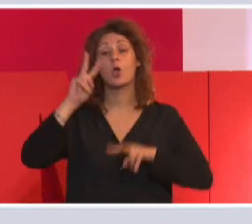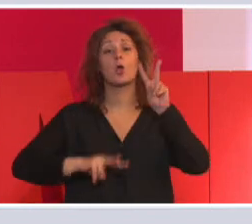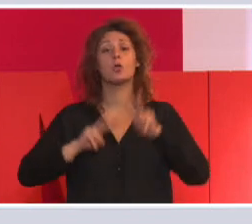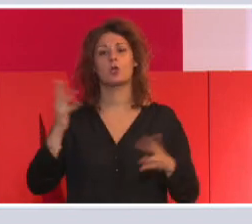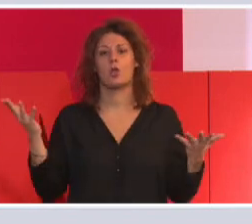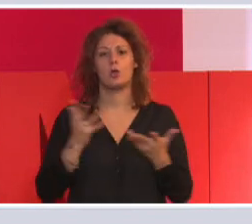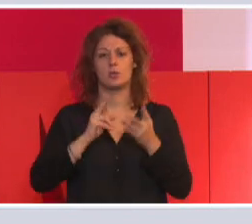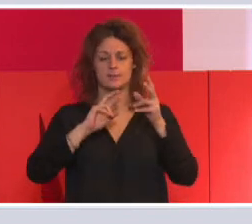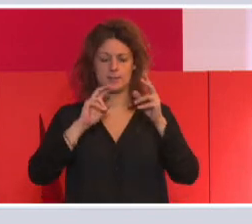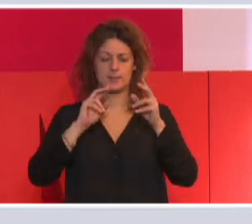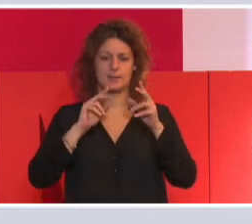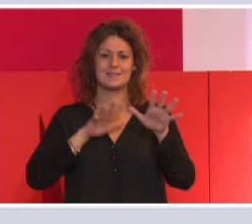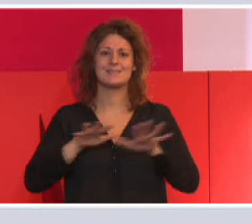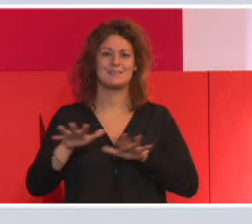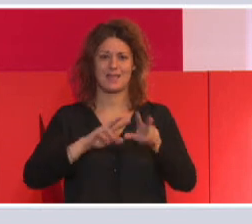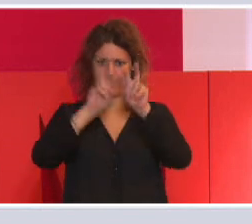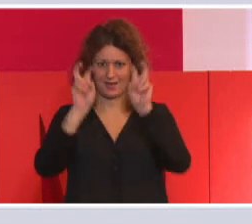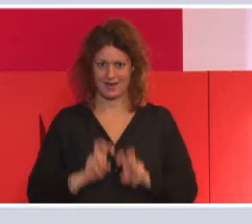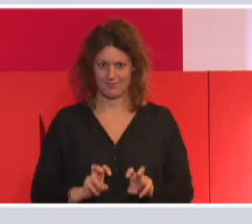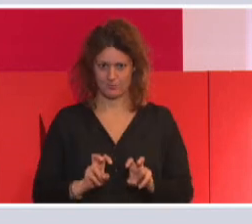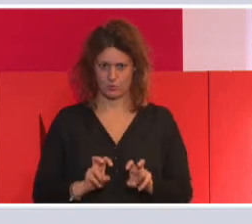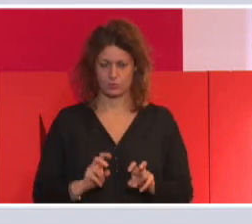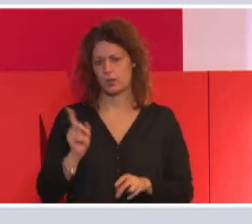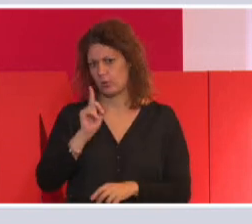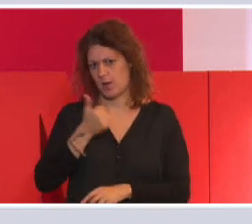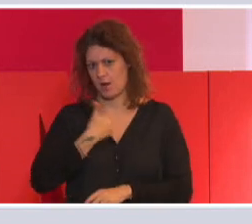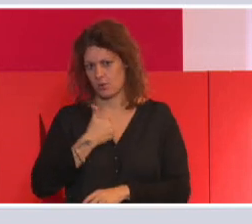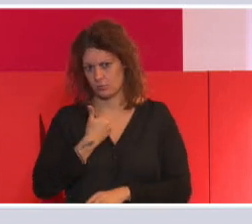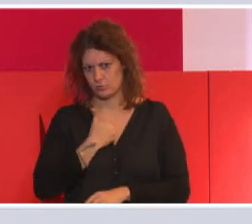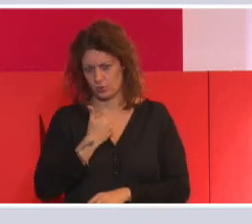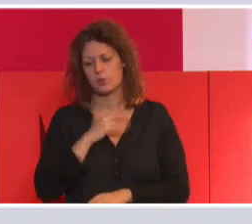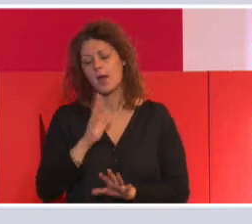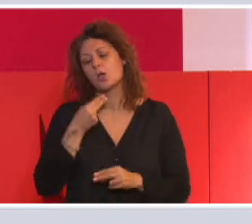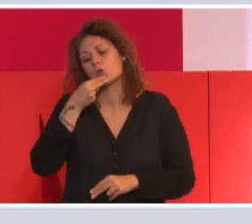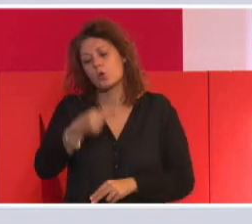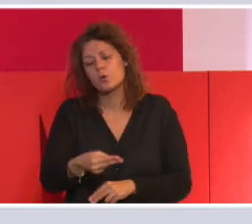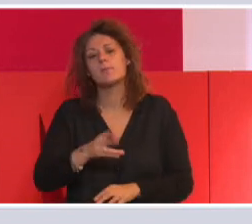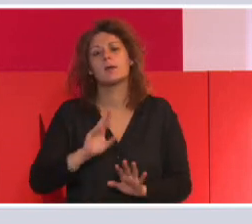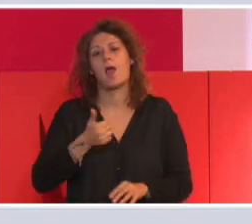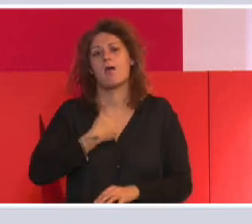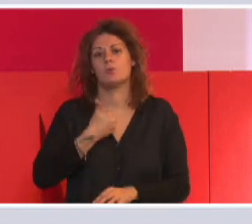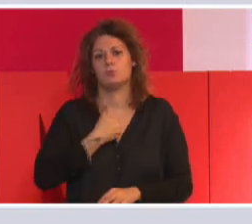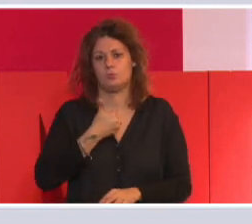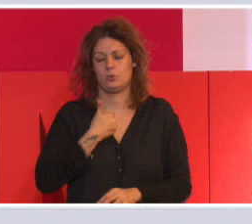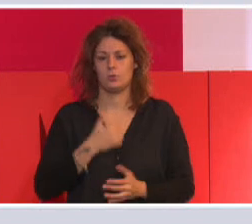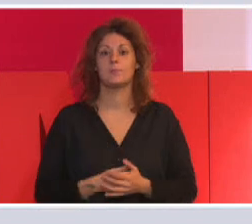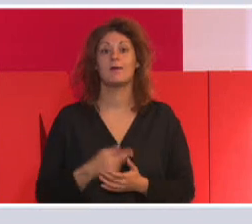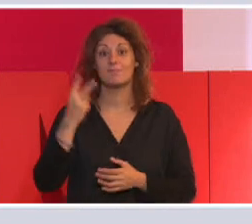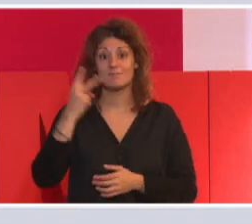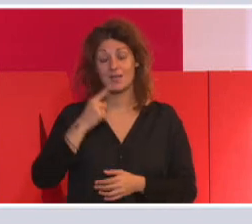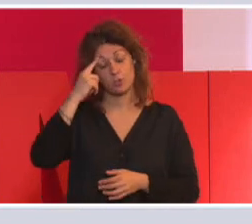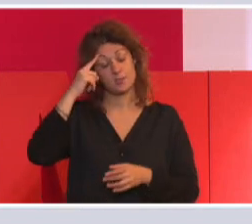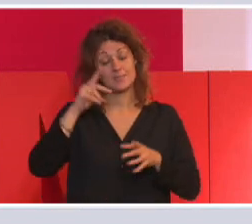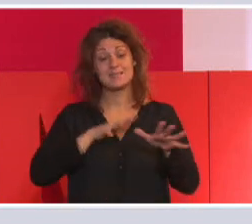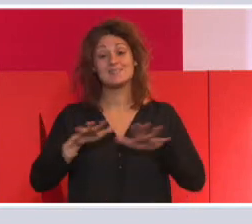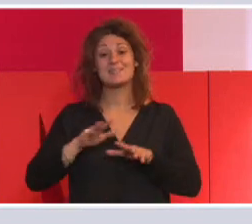che tutto è tranne che autonomo ma ormai gli abbiamo dato questo nome ci teniamo questo è che ci permettono effettivamente di organizzare le